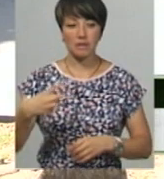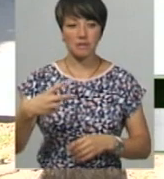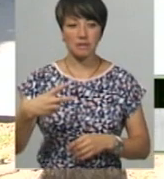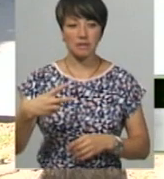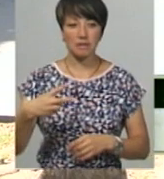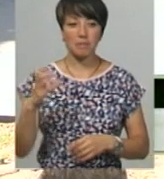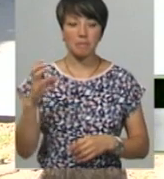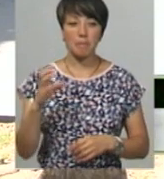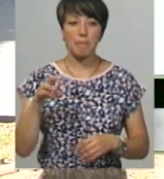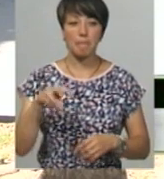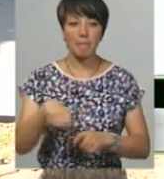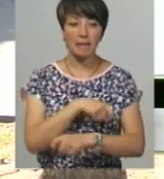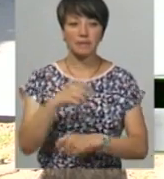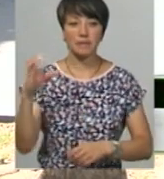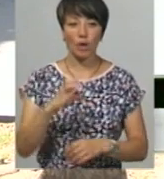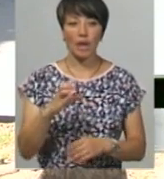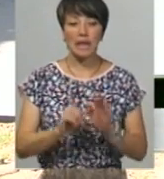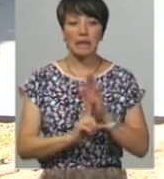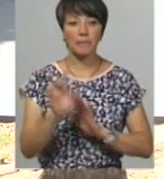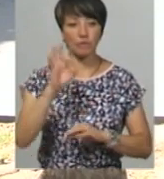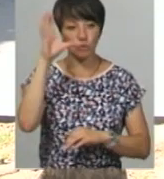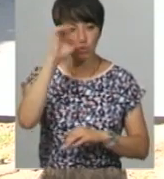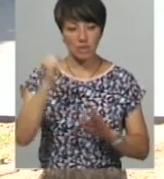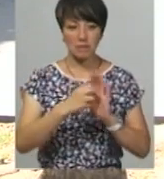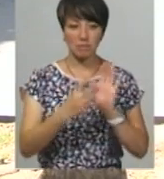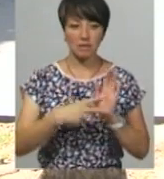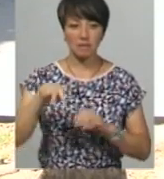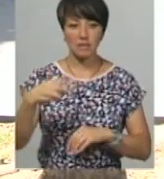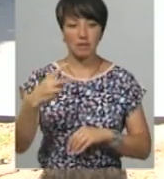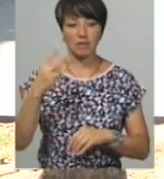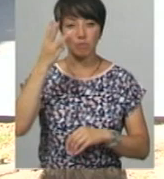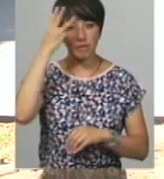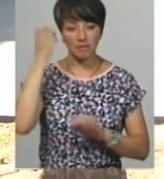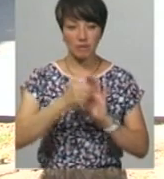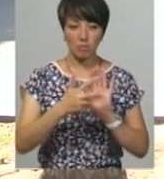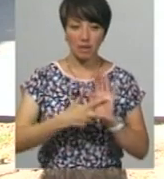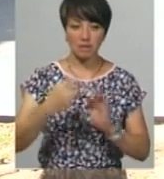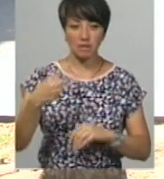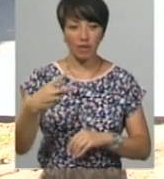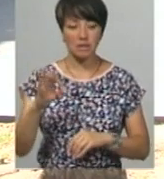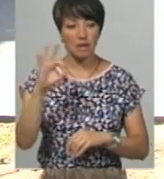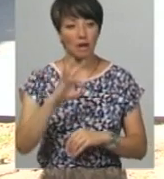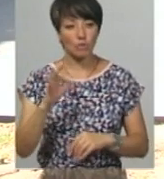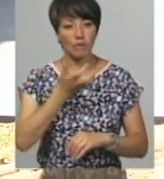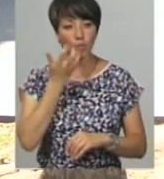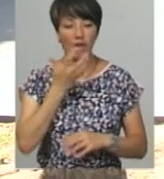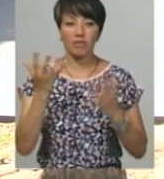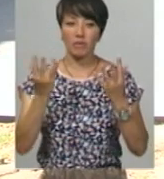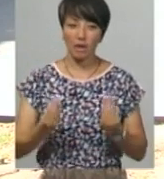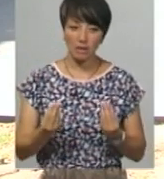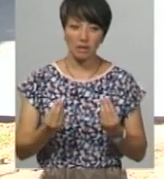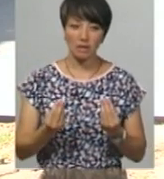секунду. І температура повітря вночі 17-22, в обласному центрі 18-20 градусів тепла, в